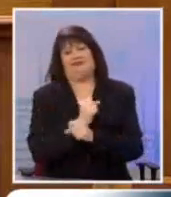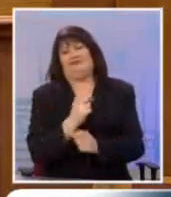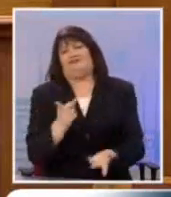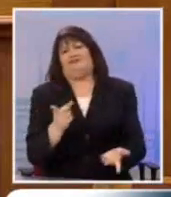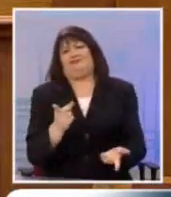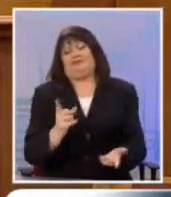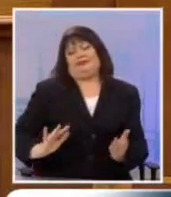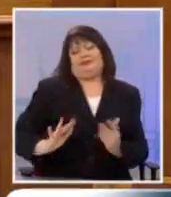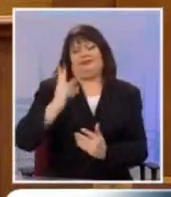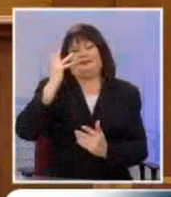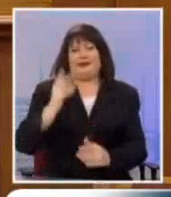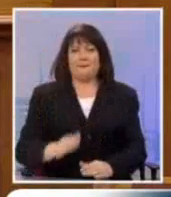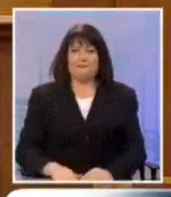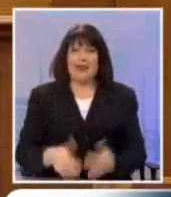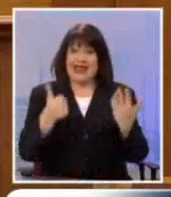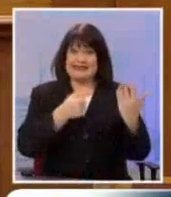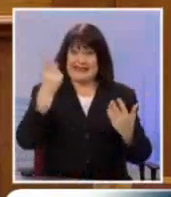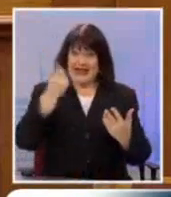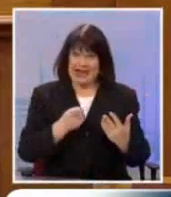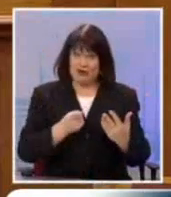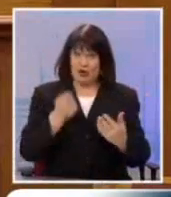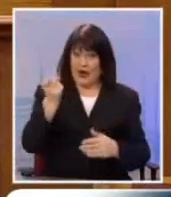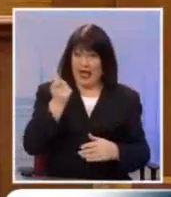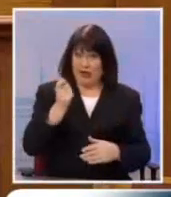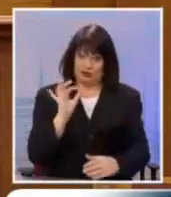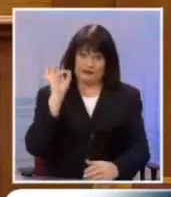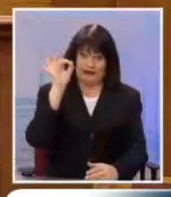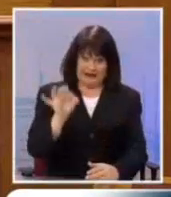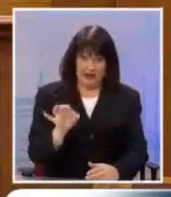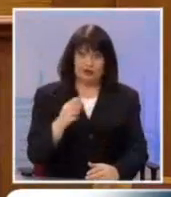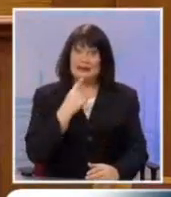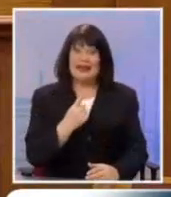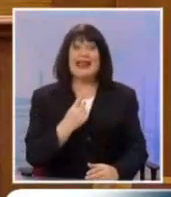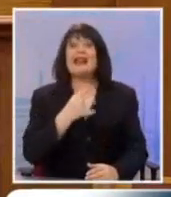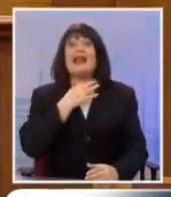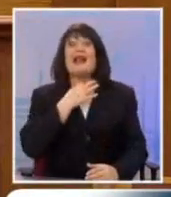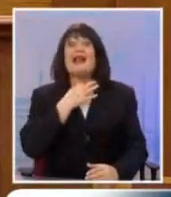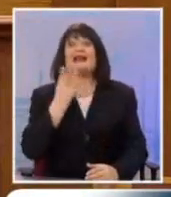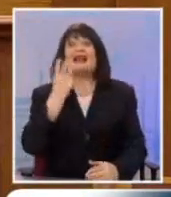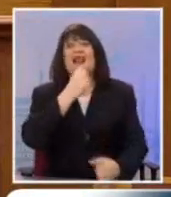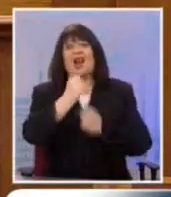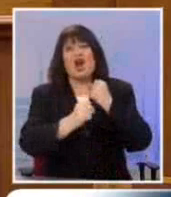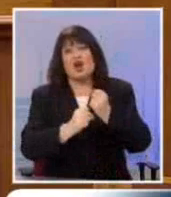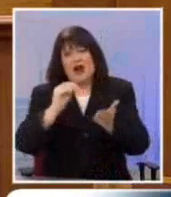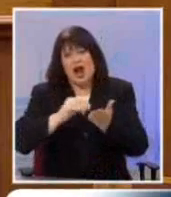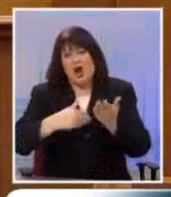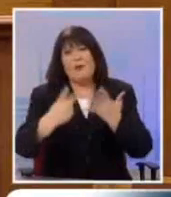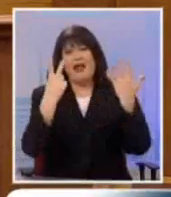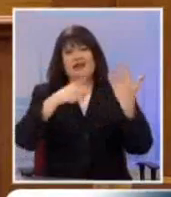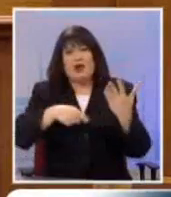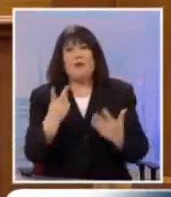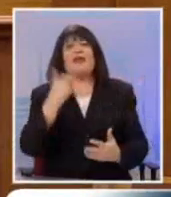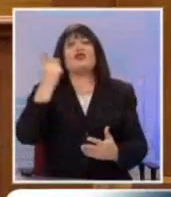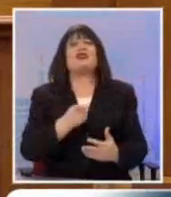ότι για να φτάσουμε το χρέος στο 60% θα χρειαζόμαστε μια τριανταριά χρόνια με